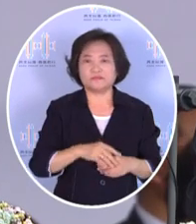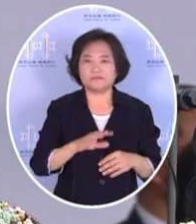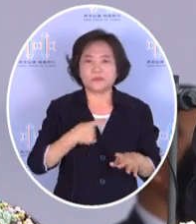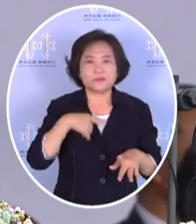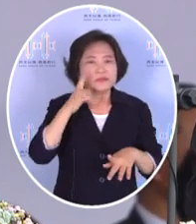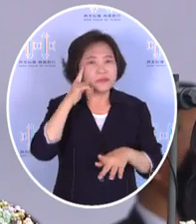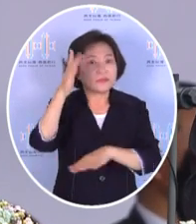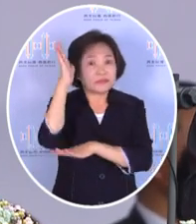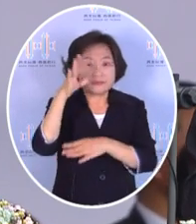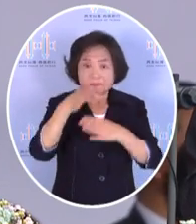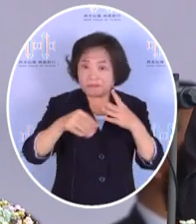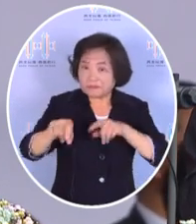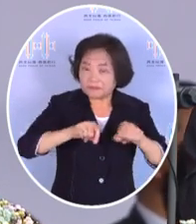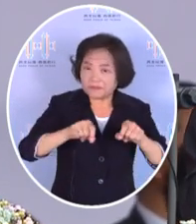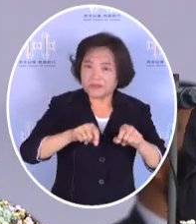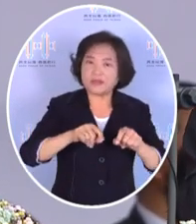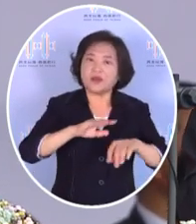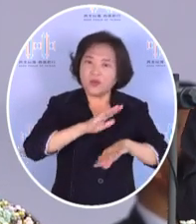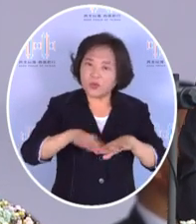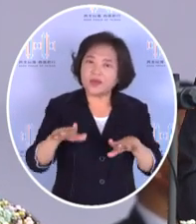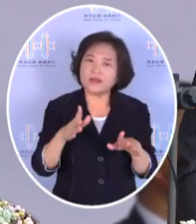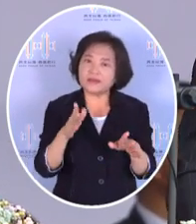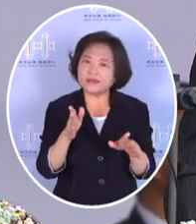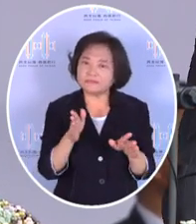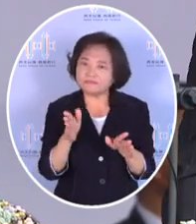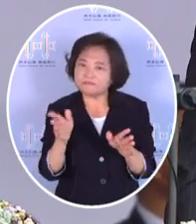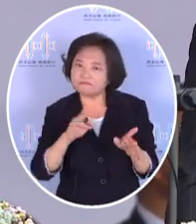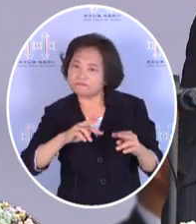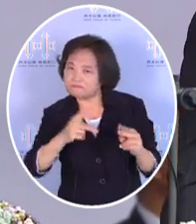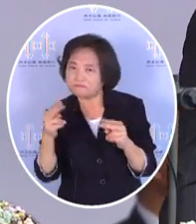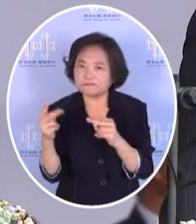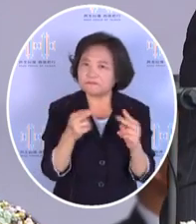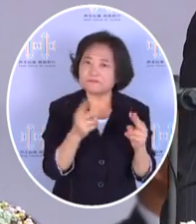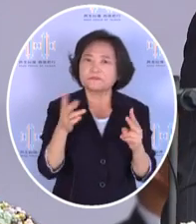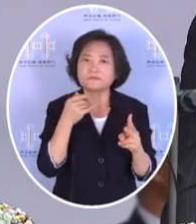上也会保持弹性，灵活应用。